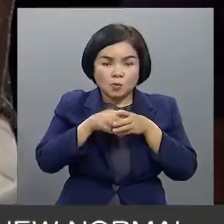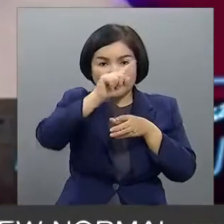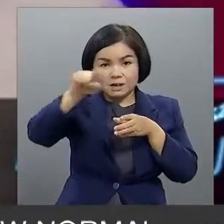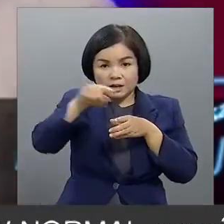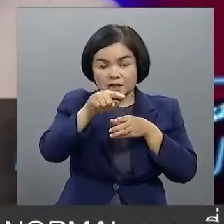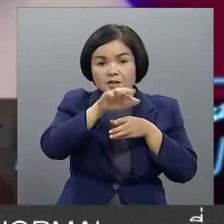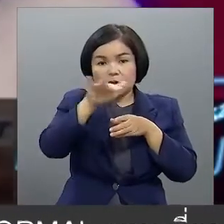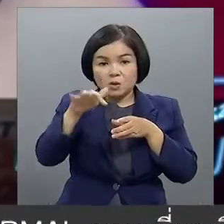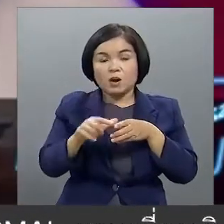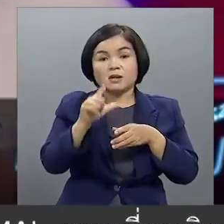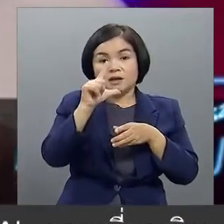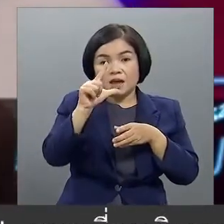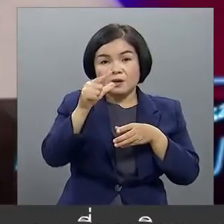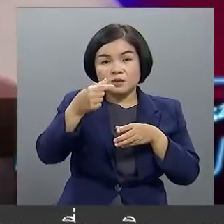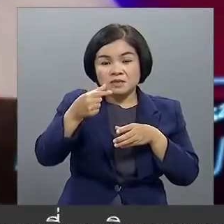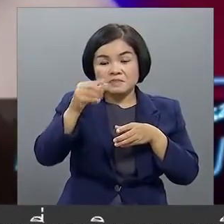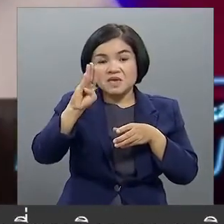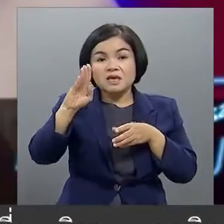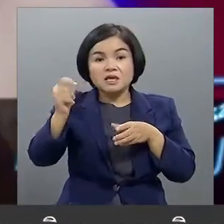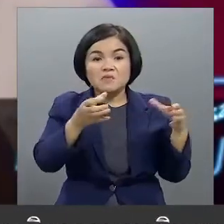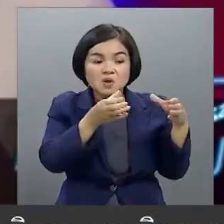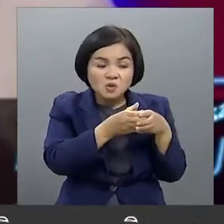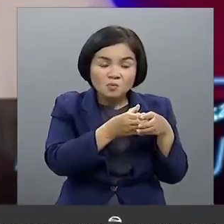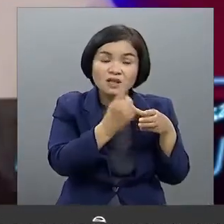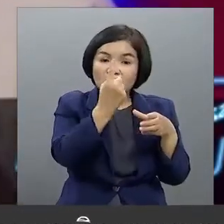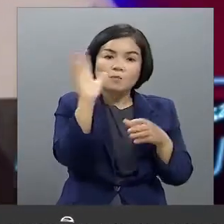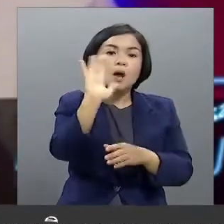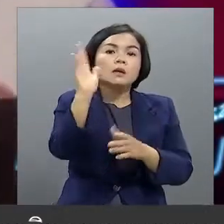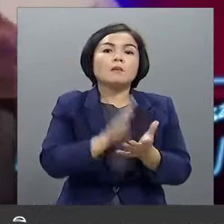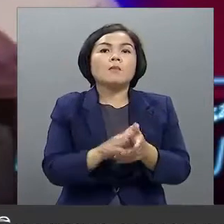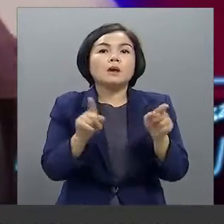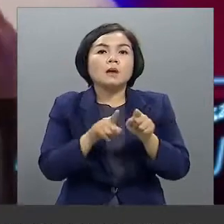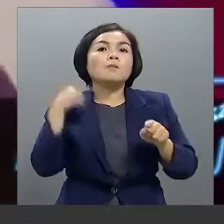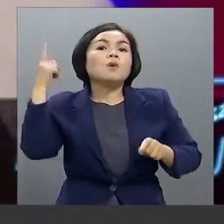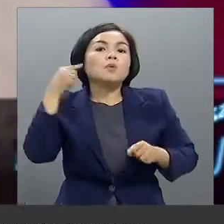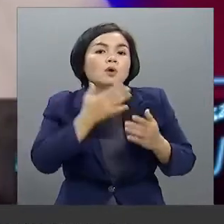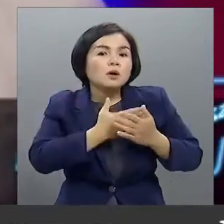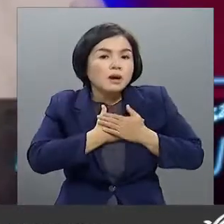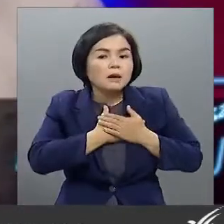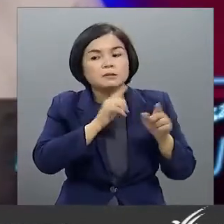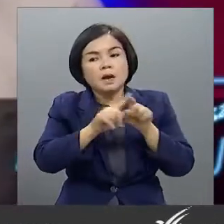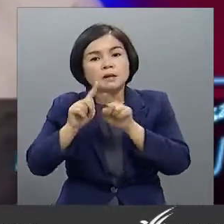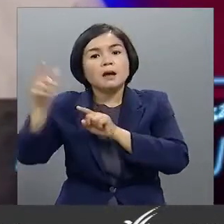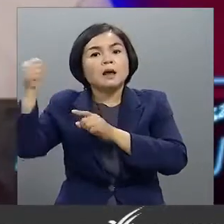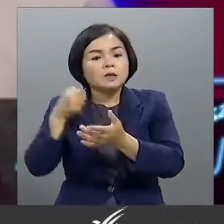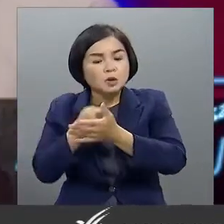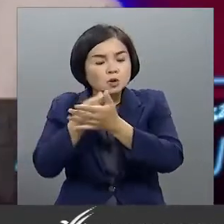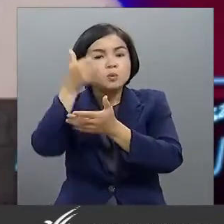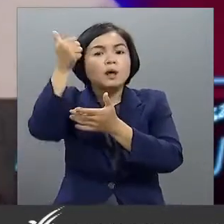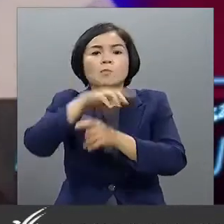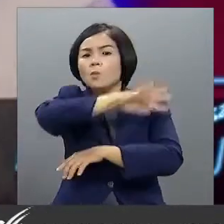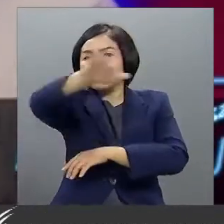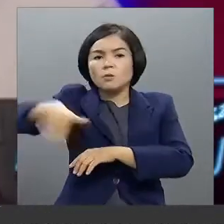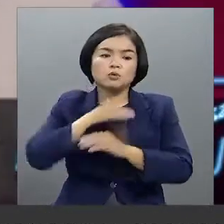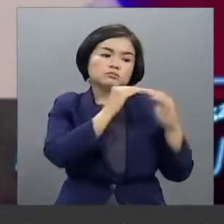เท่านั้นแม้เธอเป็นผู้หญิงและรักคนต่างเพศก็ออกมาเคลื่อนไหวเรื่องนี้ได้เพราะทุกคนมีคุณค่าความเป็นมนุษย์เท่